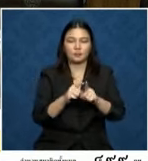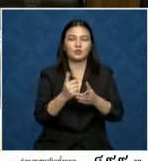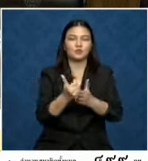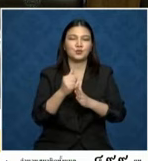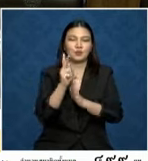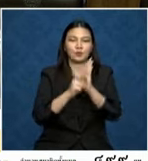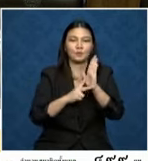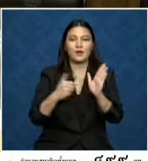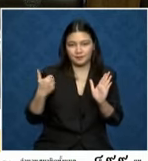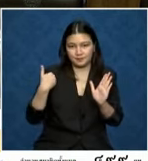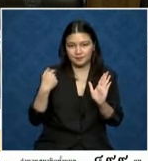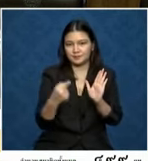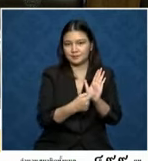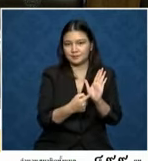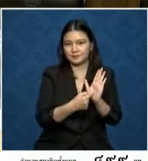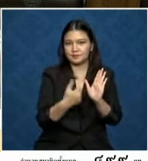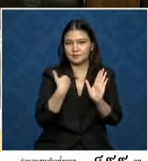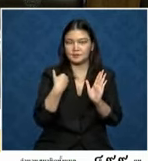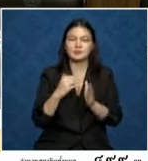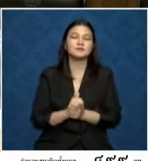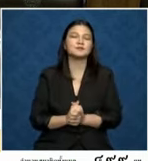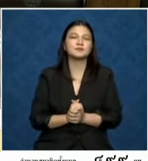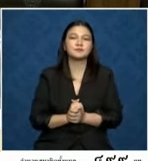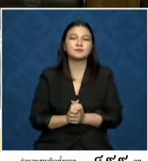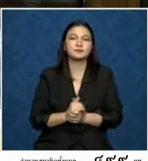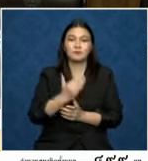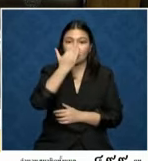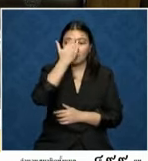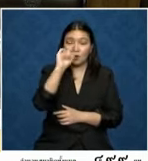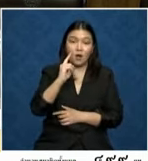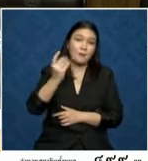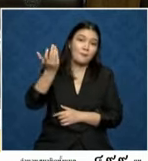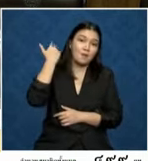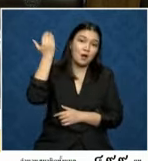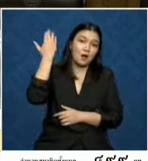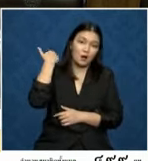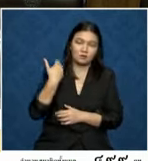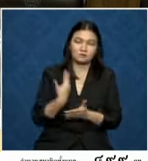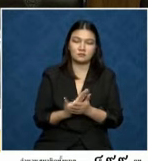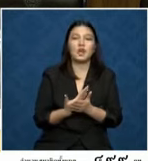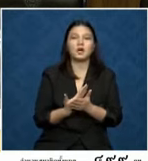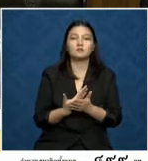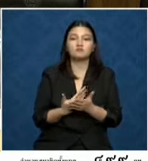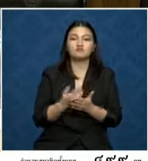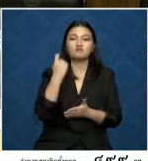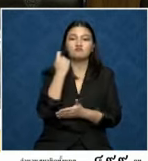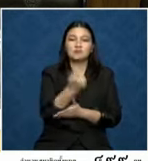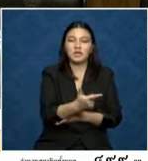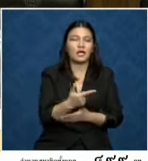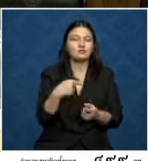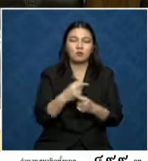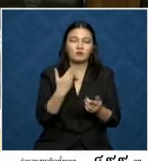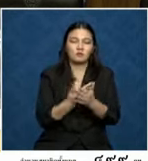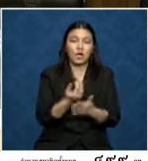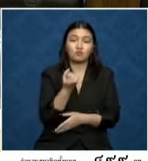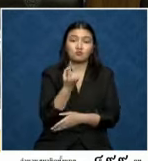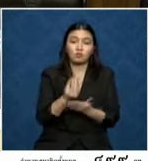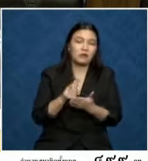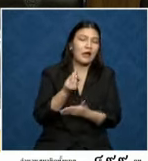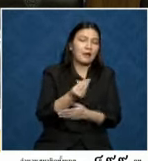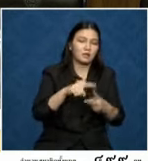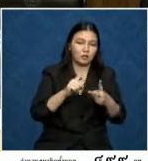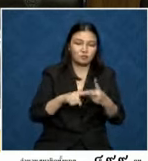ในขณะนั้นช่องทางการทำธุรกรรมเกี่ยวกับเรื่องของการชำระเงินยังไม่มีทางเลือกมากนักแล้วก็ต้องส่